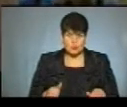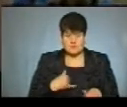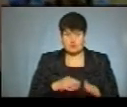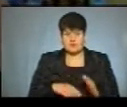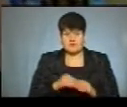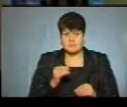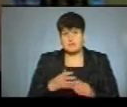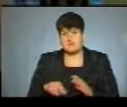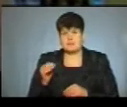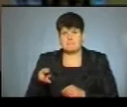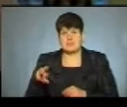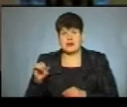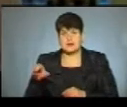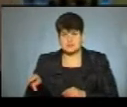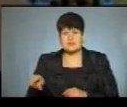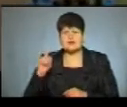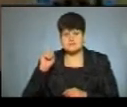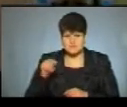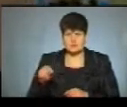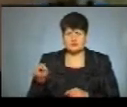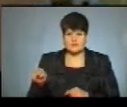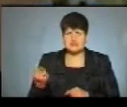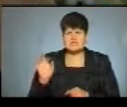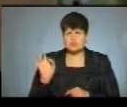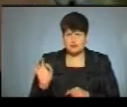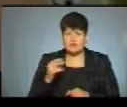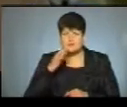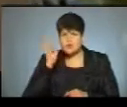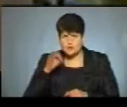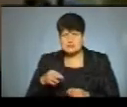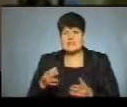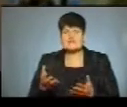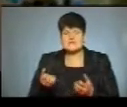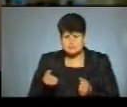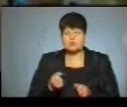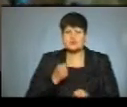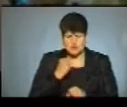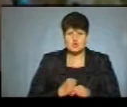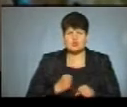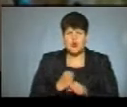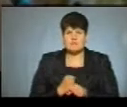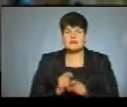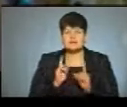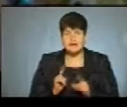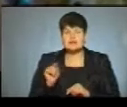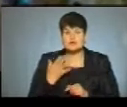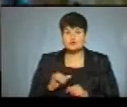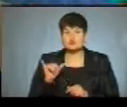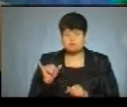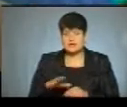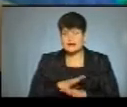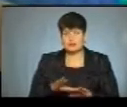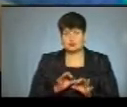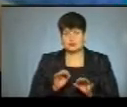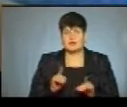я б вибрав пластунів. Тому що я впевнений, що вони з нульовим досвідом візьмуться і зроблять, навіть якщо в них не буде з чого щось робити.